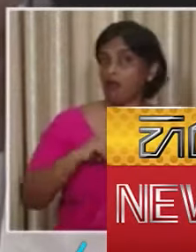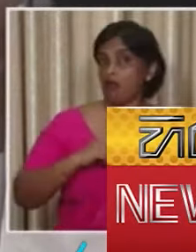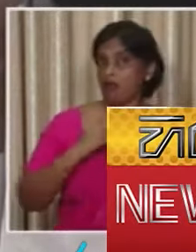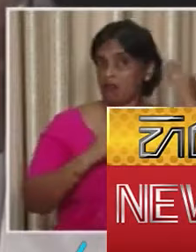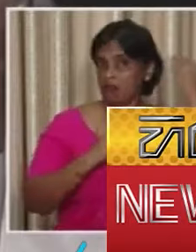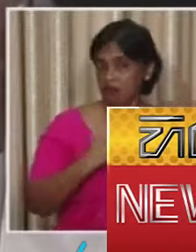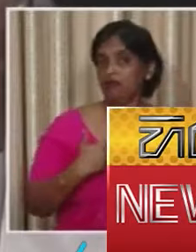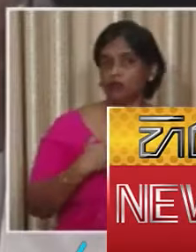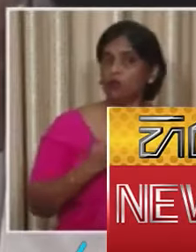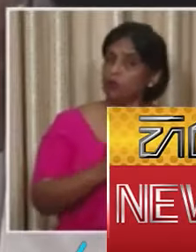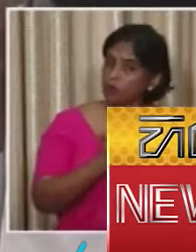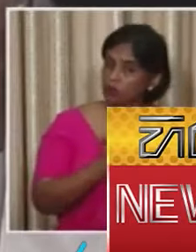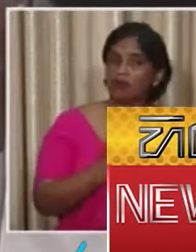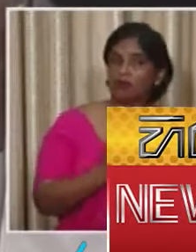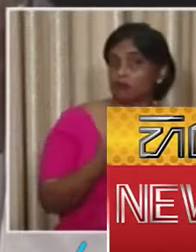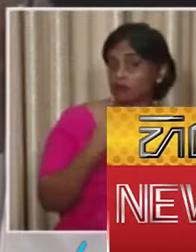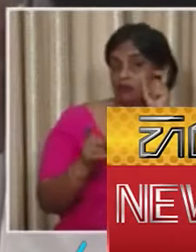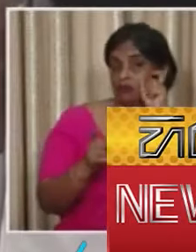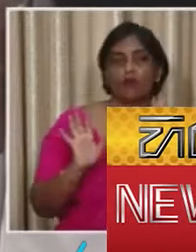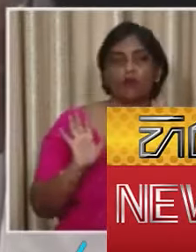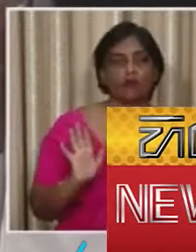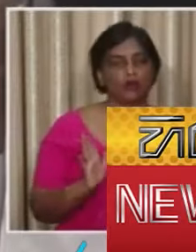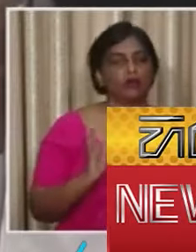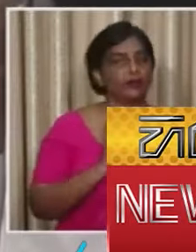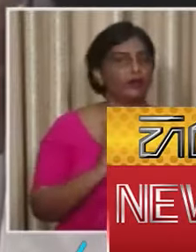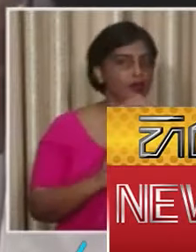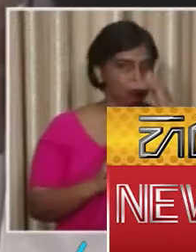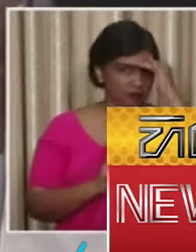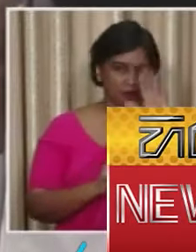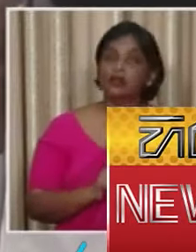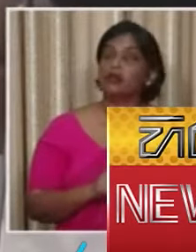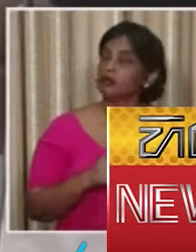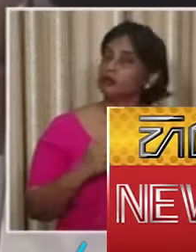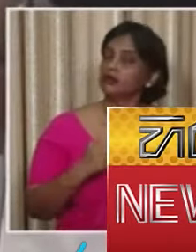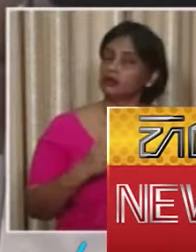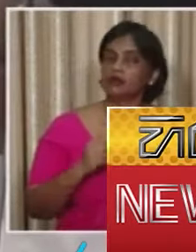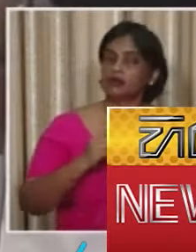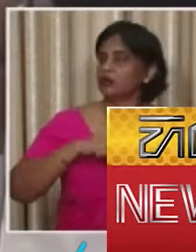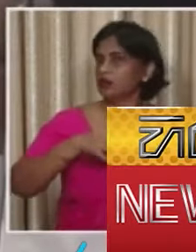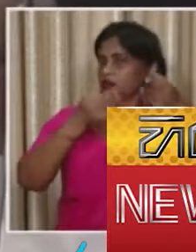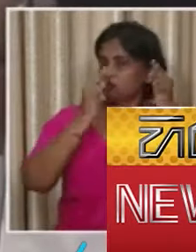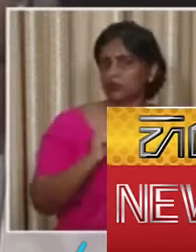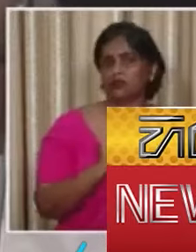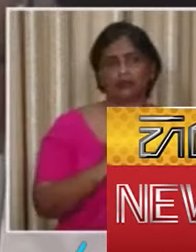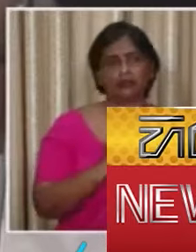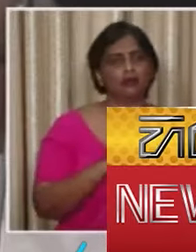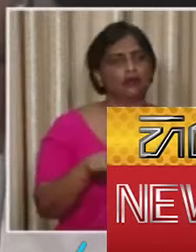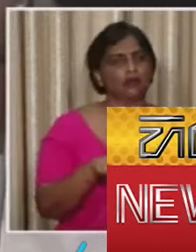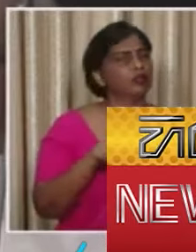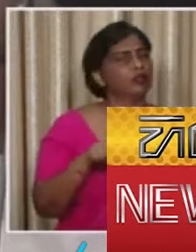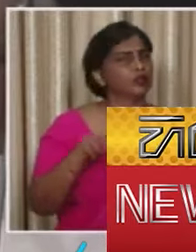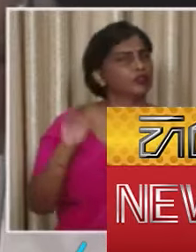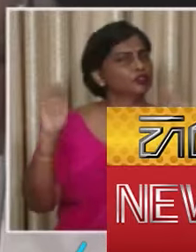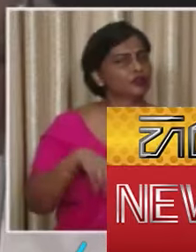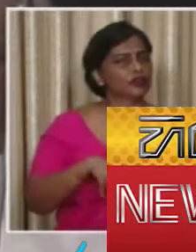අනාගතය. හැම එක්කෙනා මේ ගැන විග්‍රහයක් කළ යුතුයි. ගරු කථානායකතුමනි, මෙතෙක් අප පැමිණි නිවැරදි ගම මග නිසා කෙටි